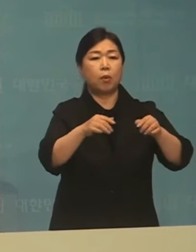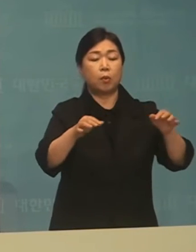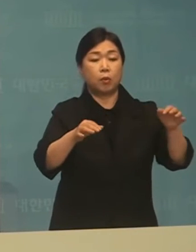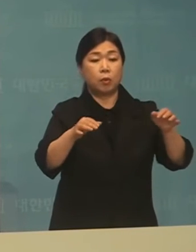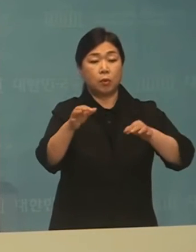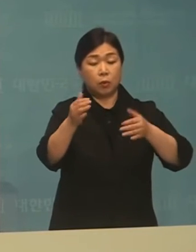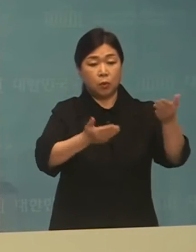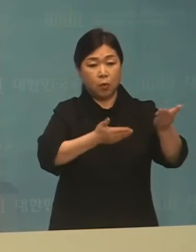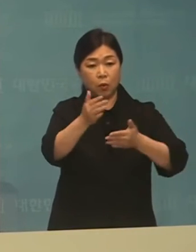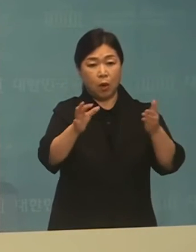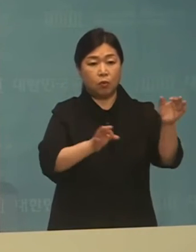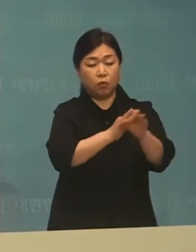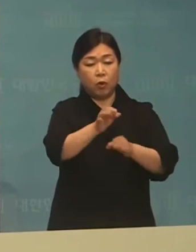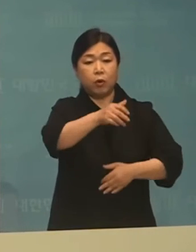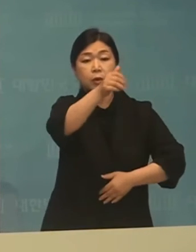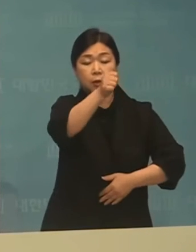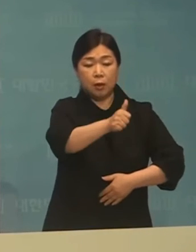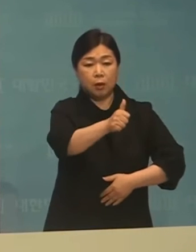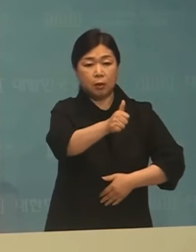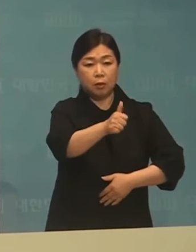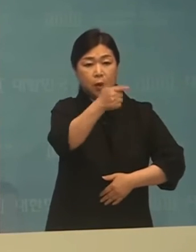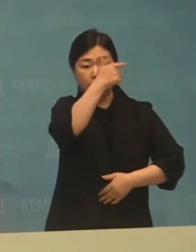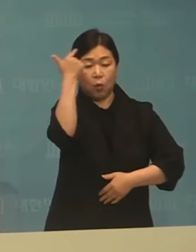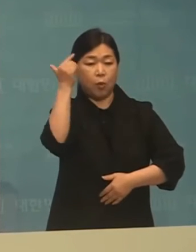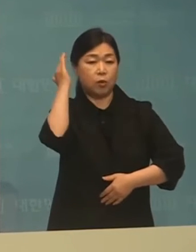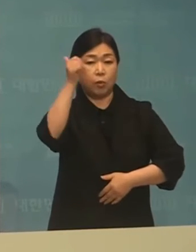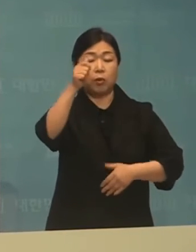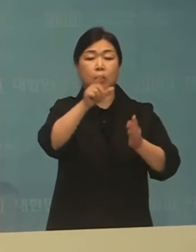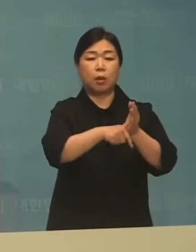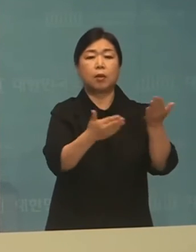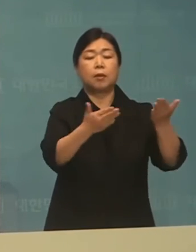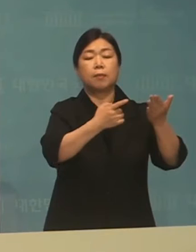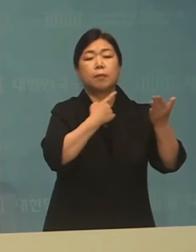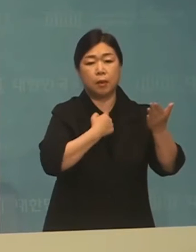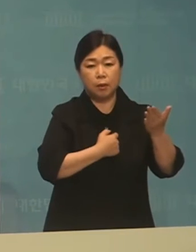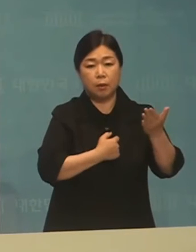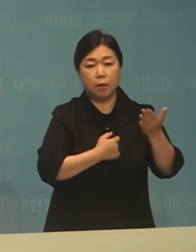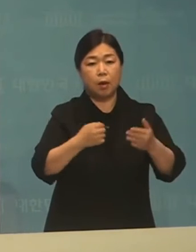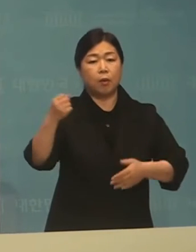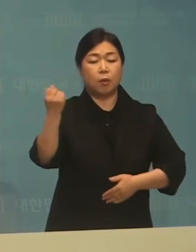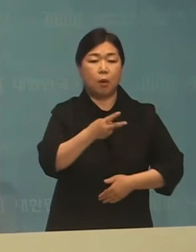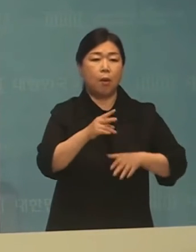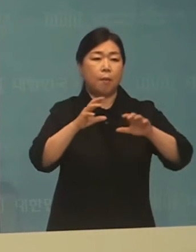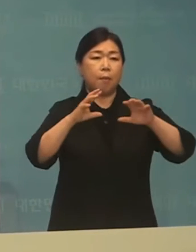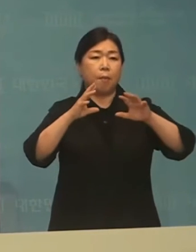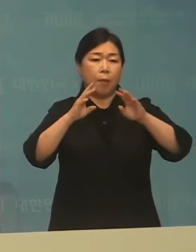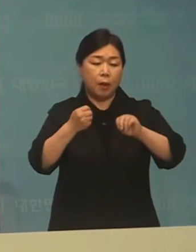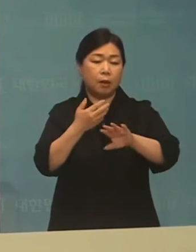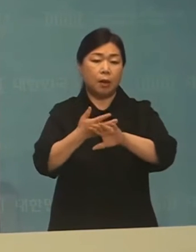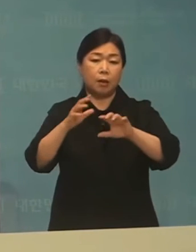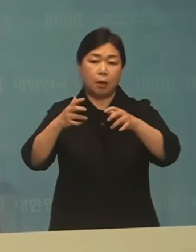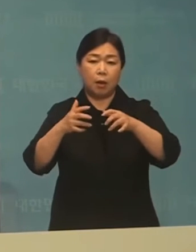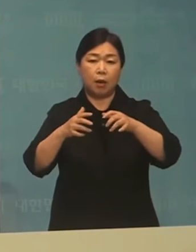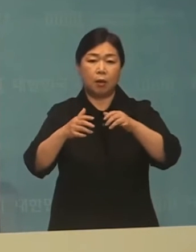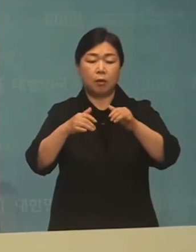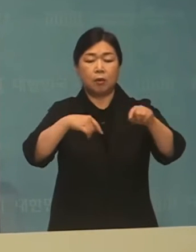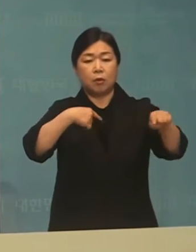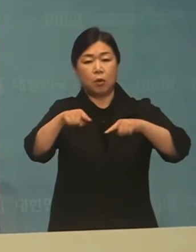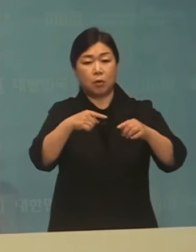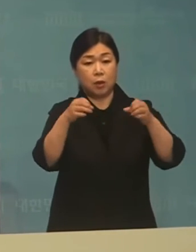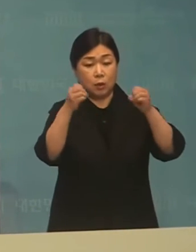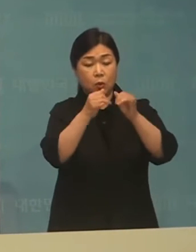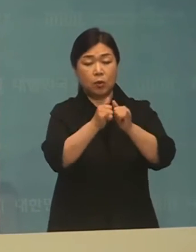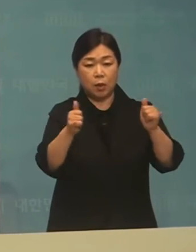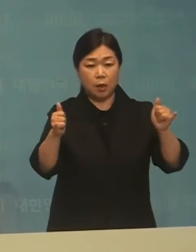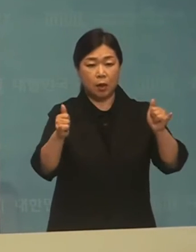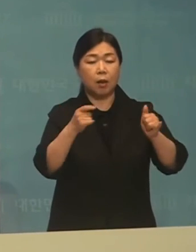통일외교통상위원장을 노무현 정부 당시 지냈습니다. 그리고 많은 외국의 정치 지도자들과 대화를 나눌